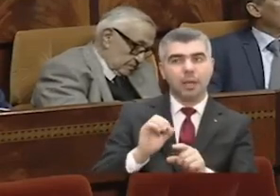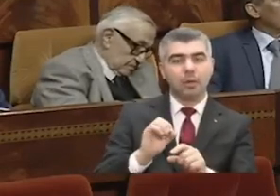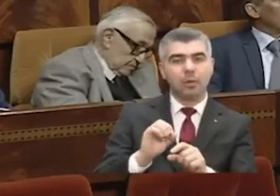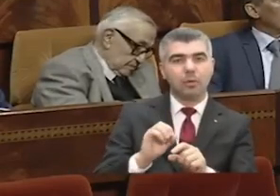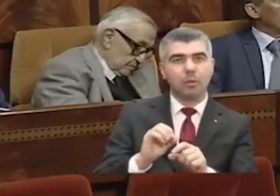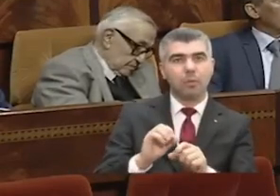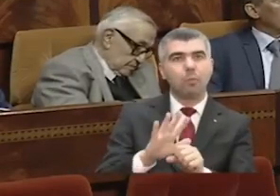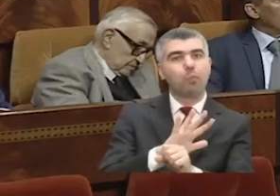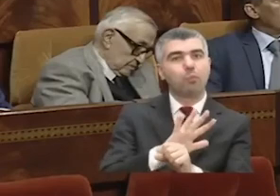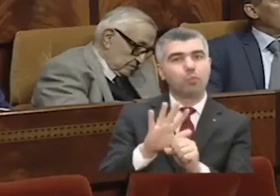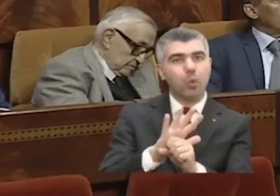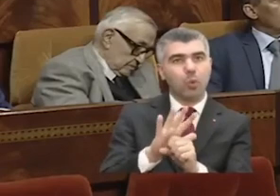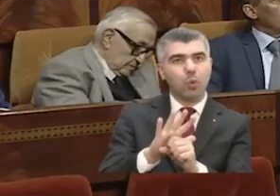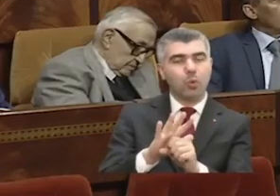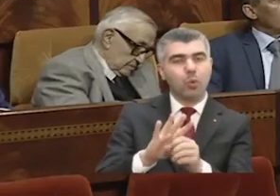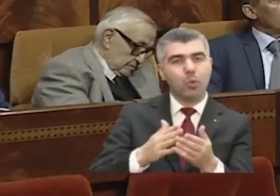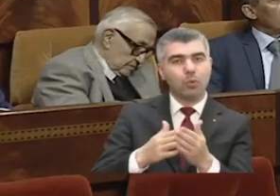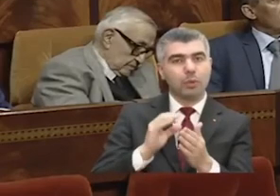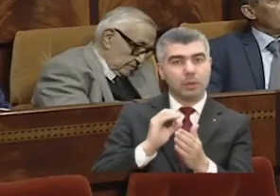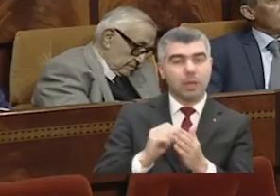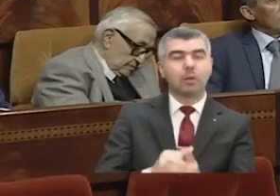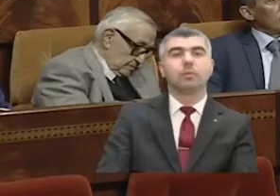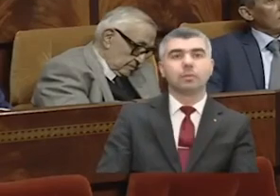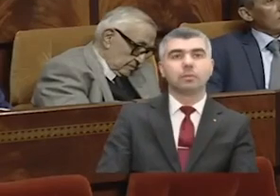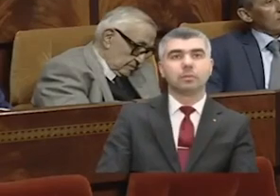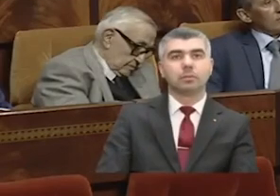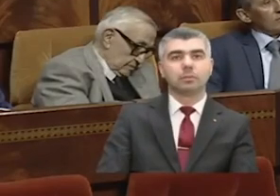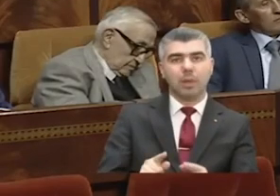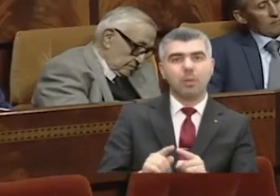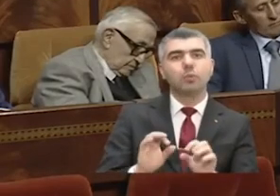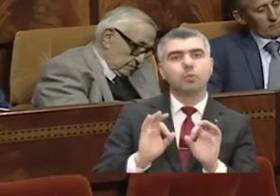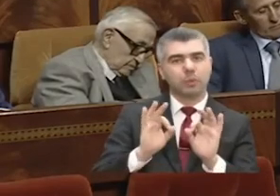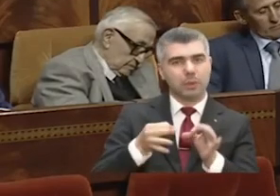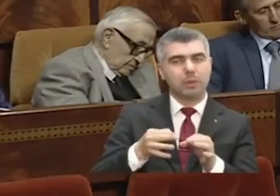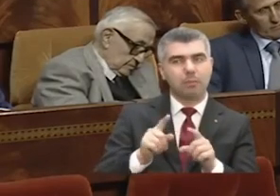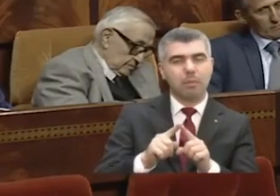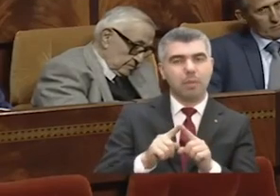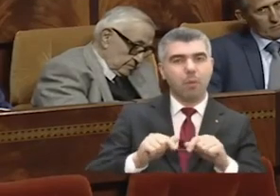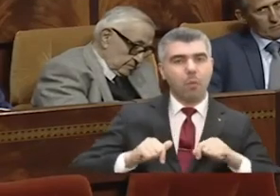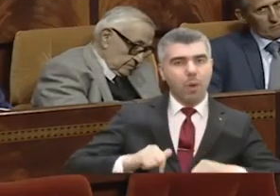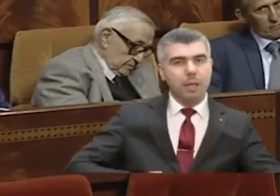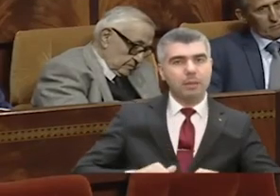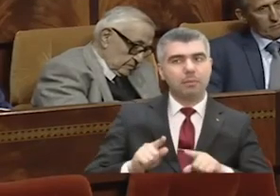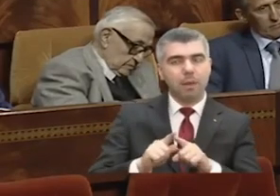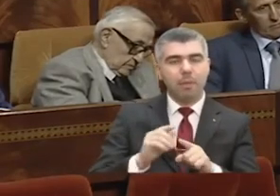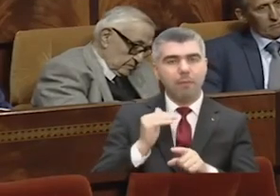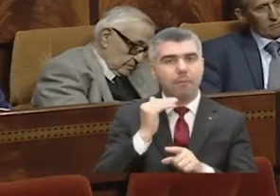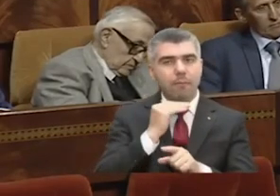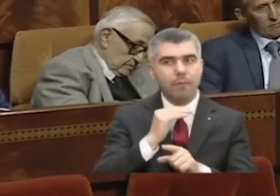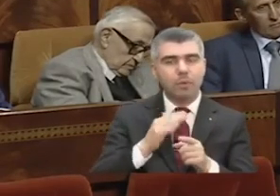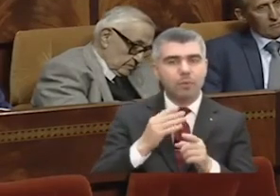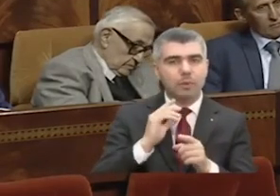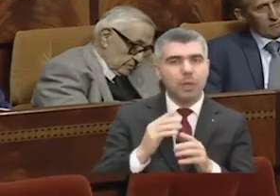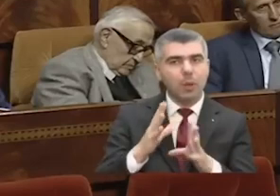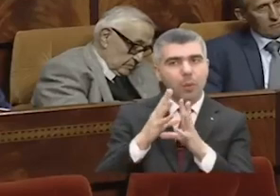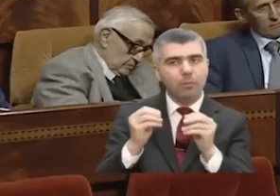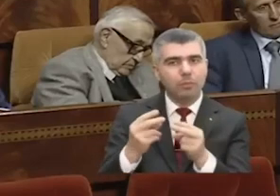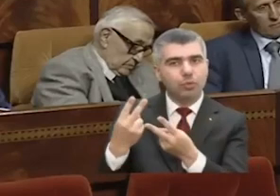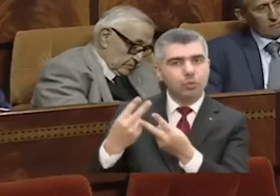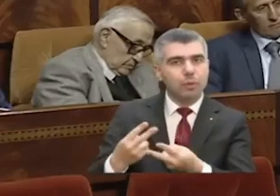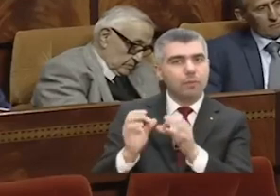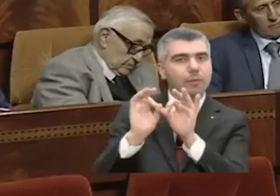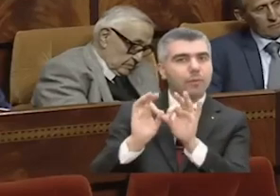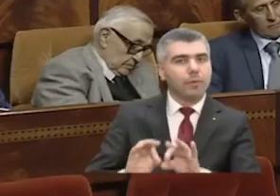طبيعة الحال كيأثرها النظام الداخلي، وهذا من حق أي وزير طبيعة الحال ملي كيكون شي ظرف طارئ أن يتغيب،